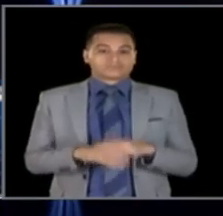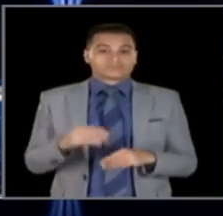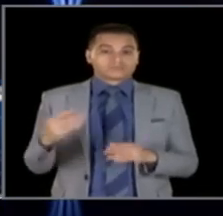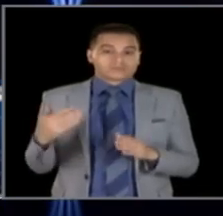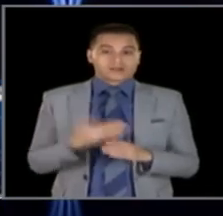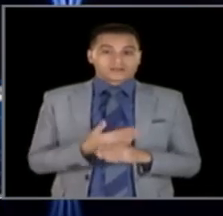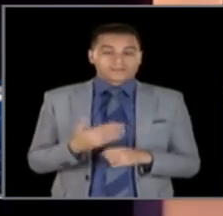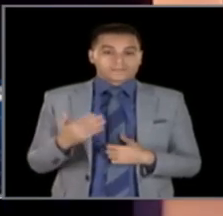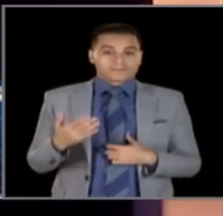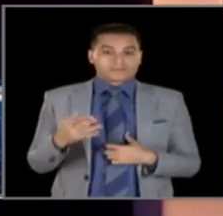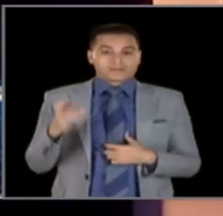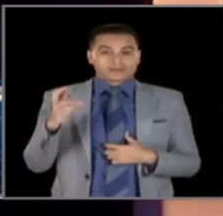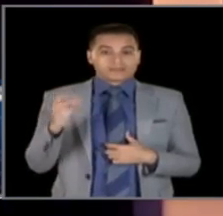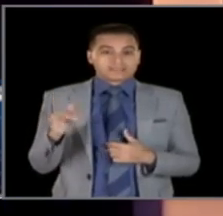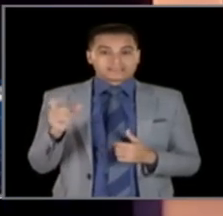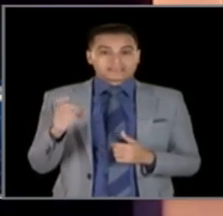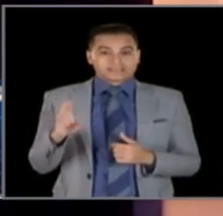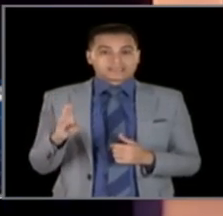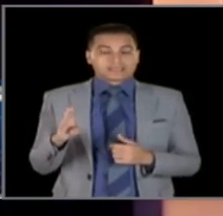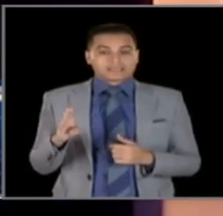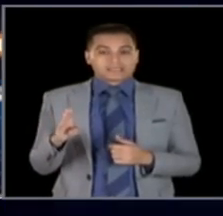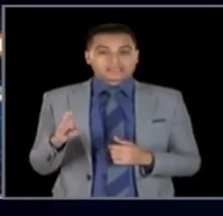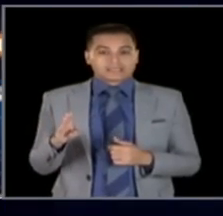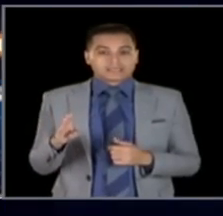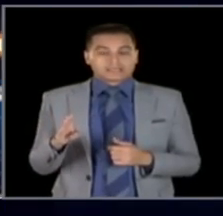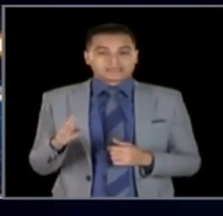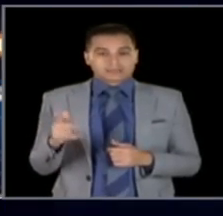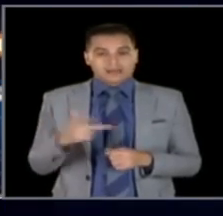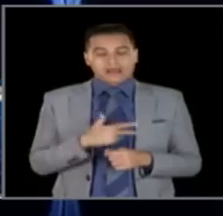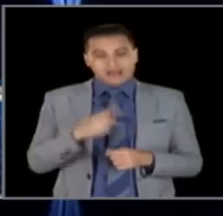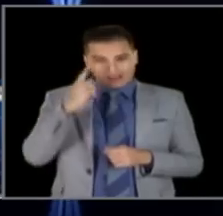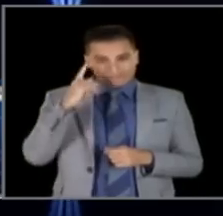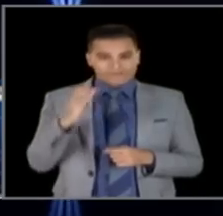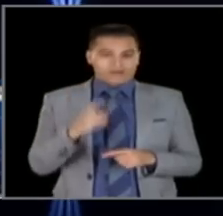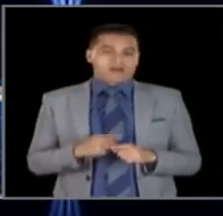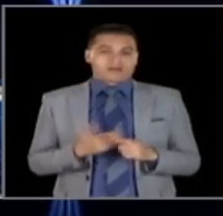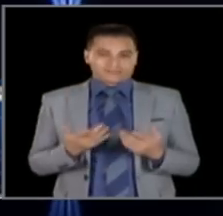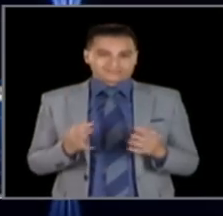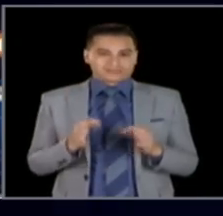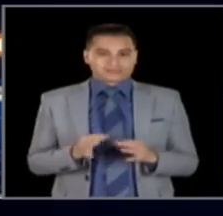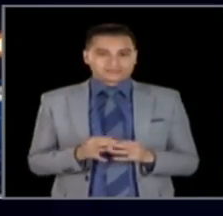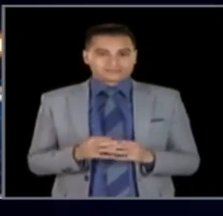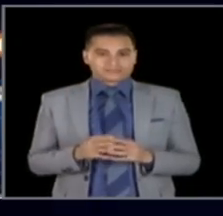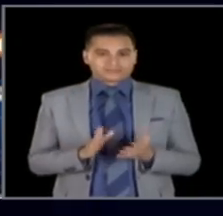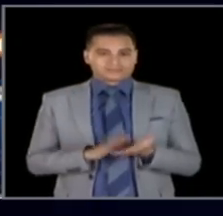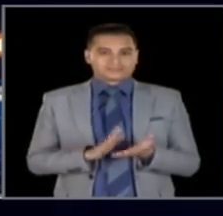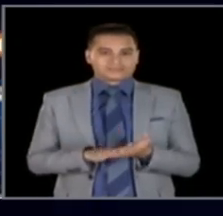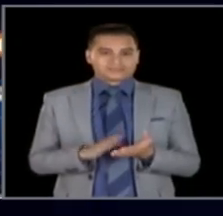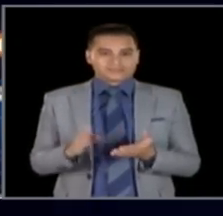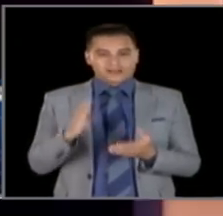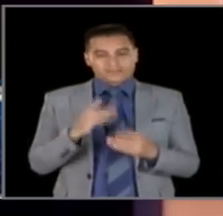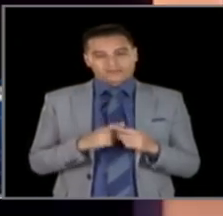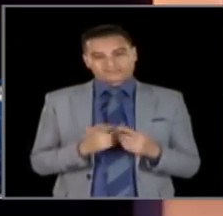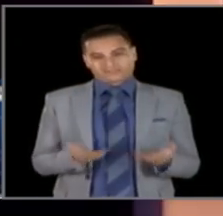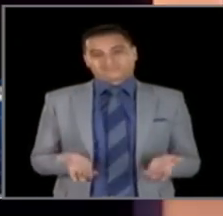55؟ لا. زنك. زنك. طبعا انت عارف انها غلط. صح، برافو عليك.